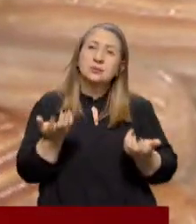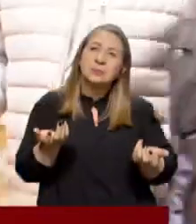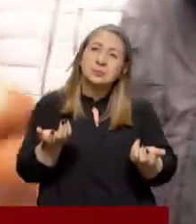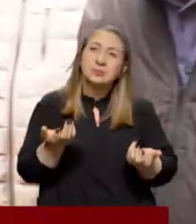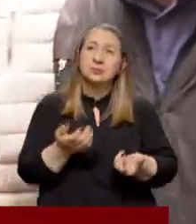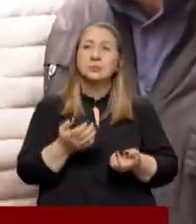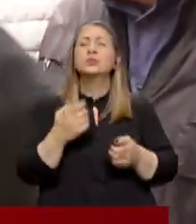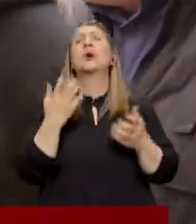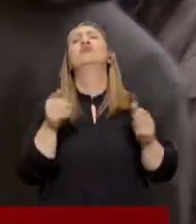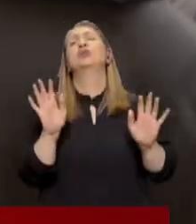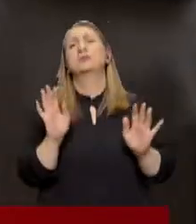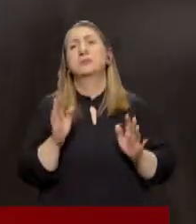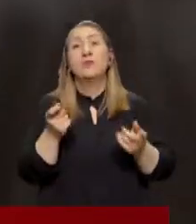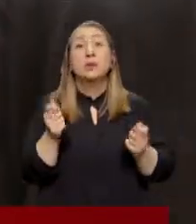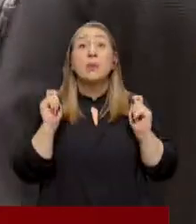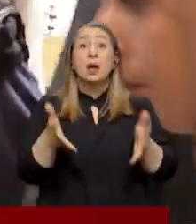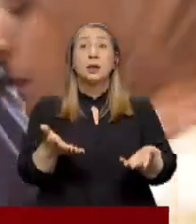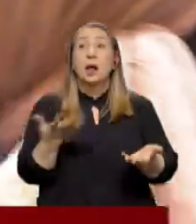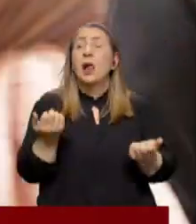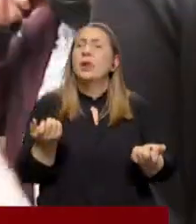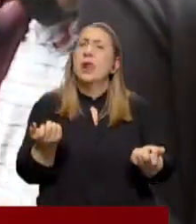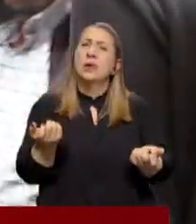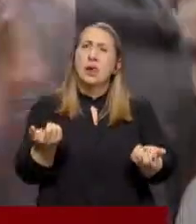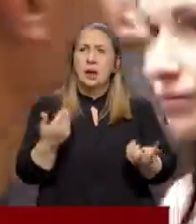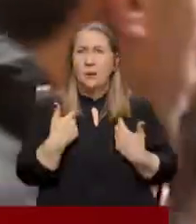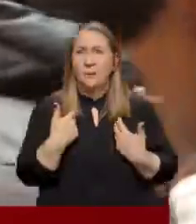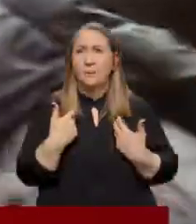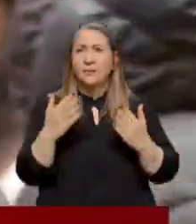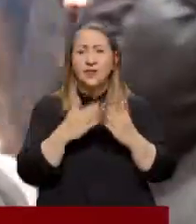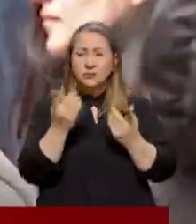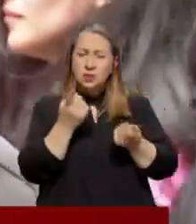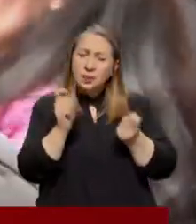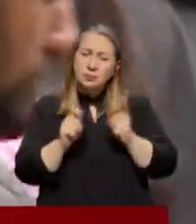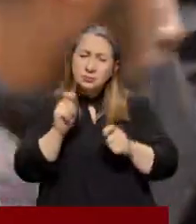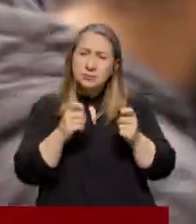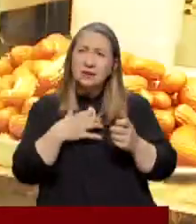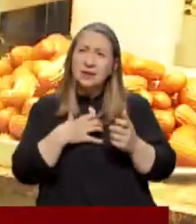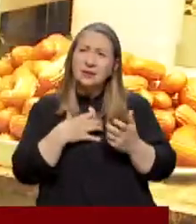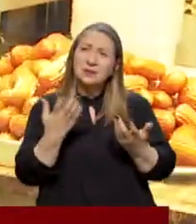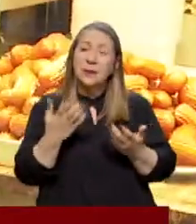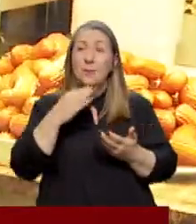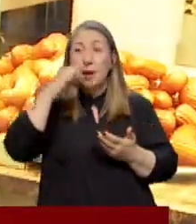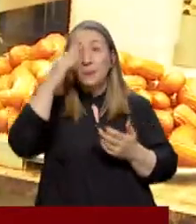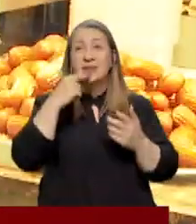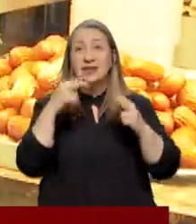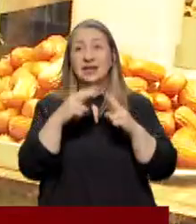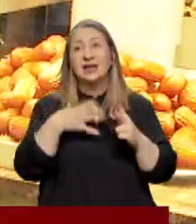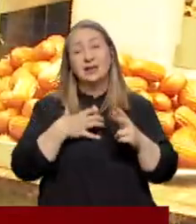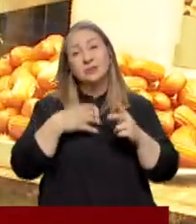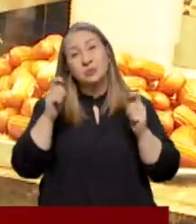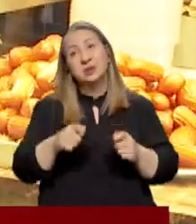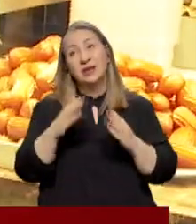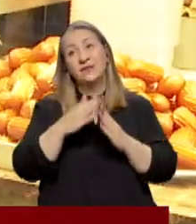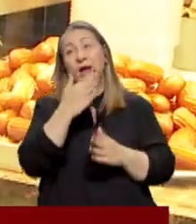onu alacağız. Yok, almayacağım. Çünkü fiyatlar yüksek, yani alamıyorum daha doğrusu. Yani. Evde bir şeyler yapmaya çalışacağız kendi halimizde. Bayram tatlısını kendimiz yapacağız